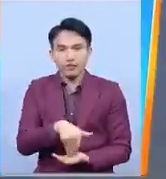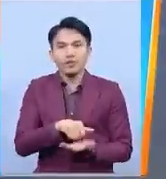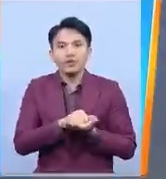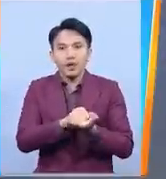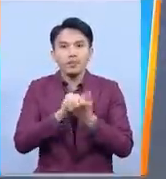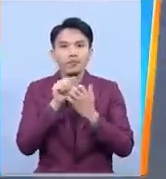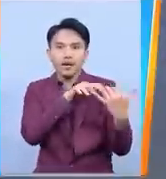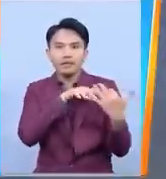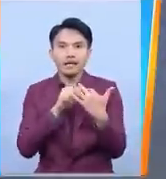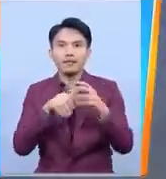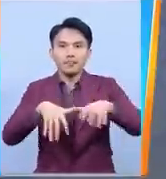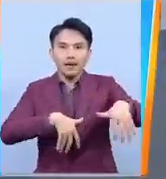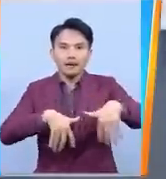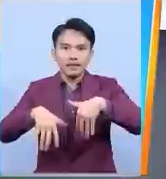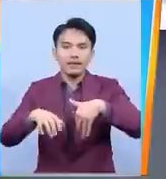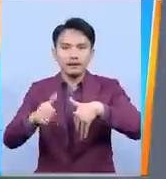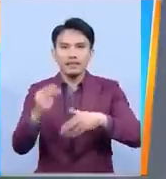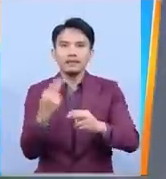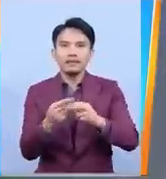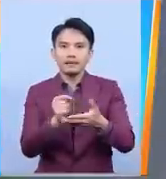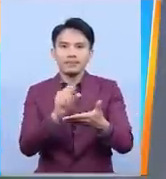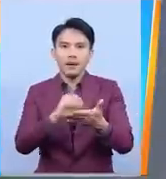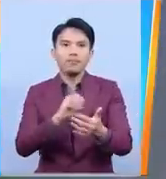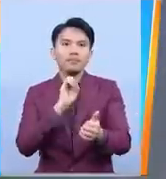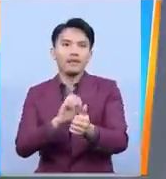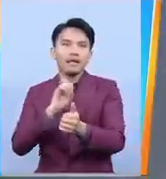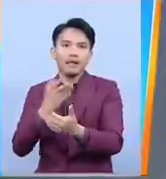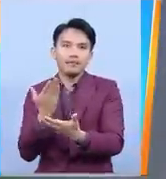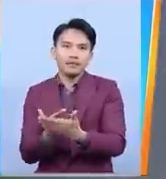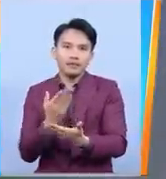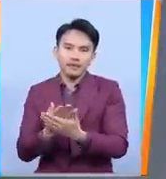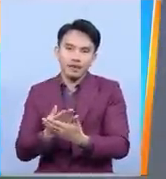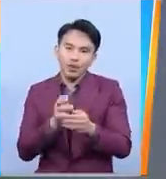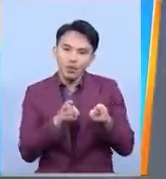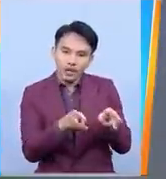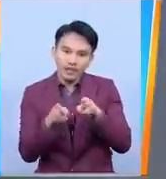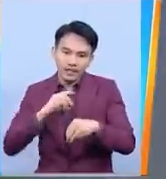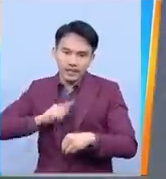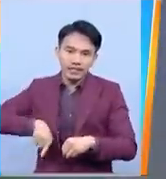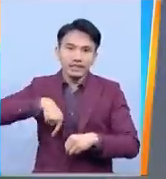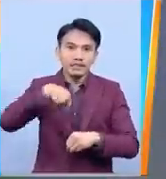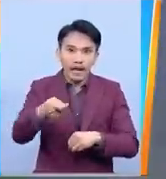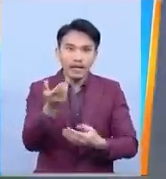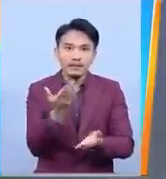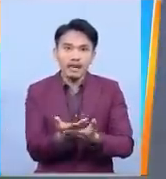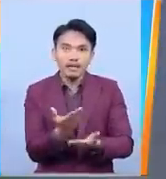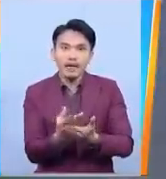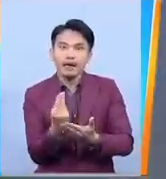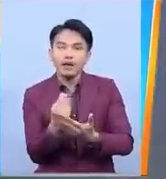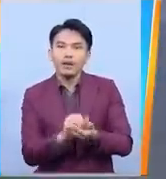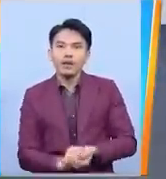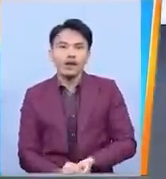ประสานงานกับชาวบ้านทั้งจดชื่อแนะนำจ้างแจ้งวิธีการจ่ายจำนวนเงินทวนให้ไป